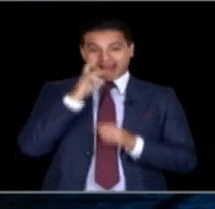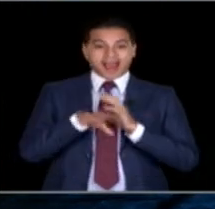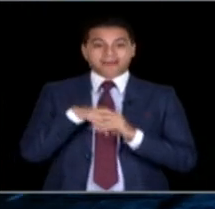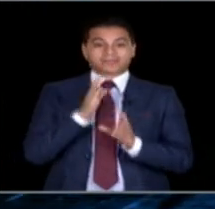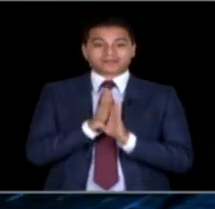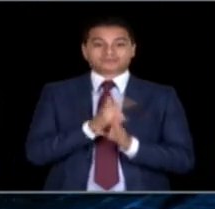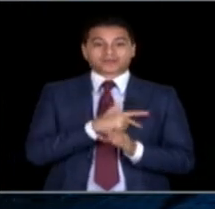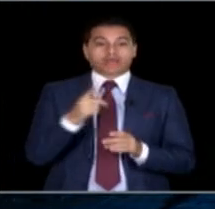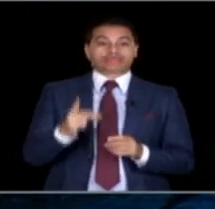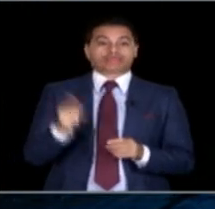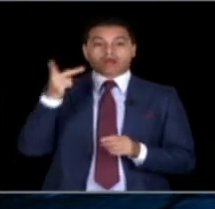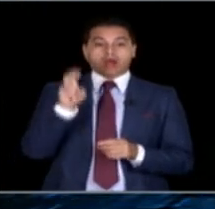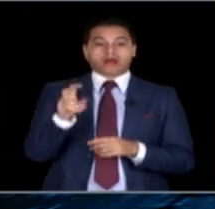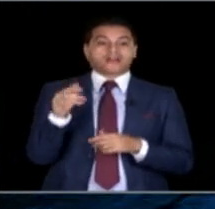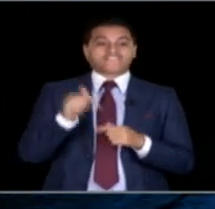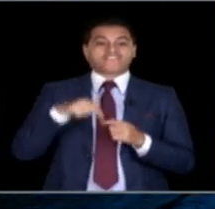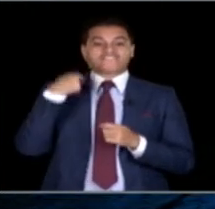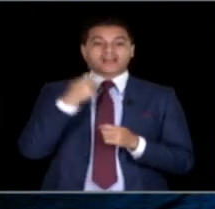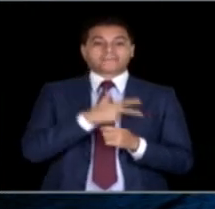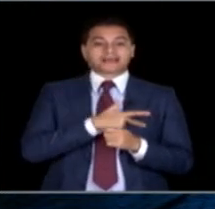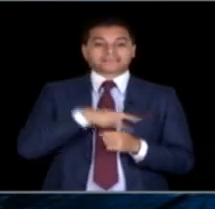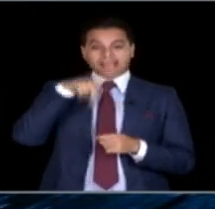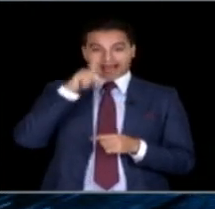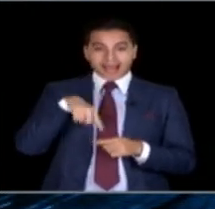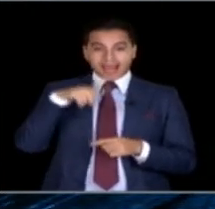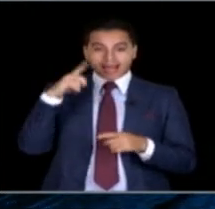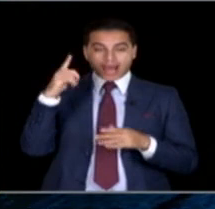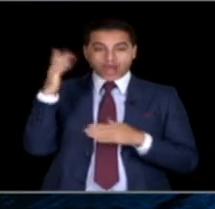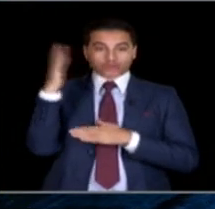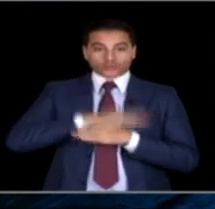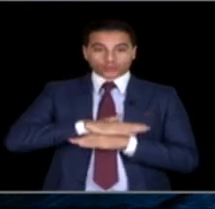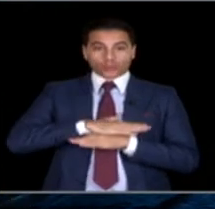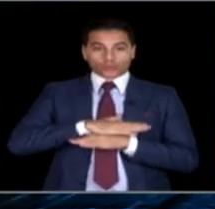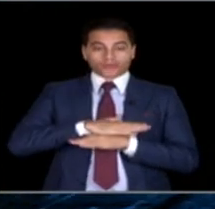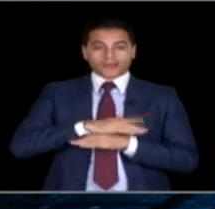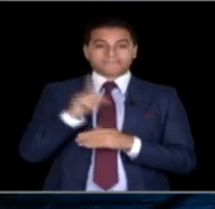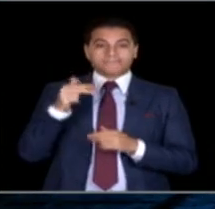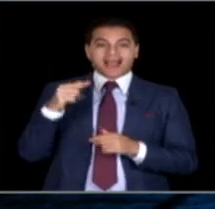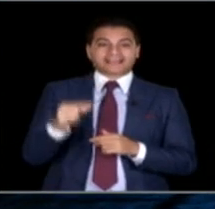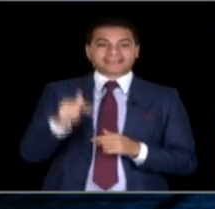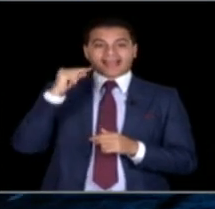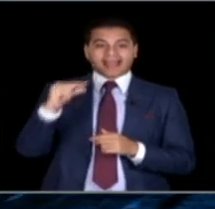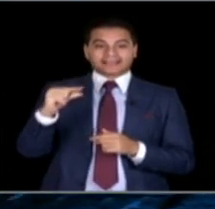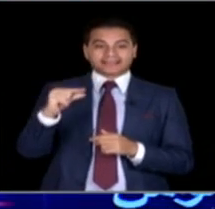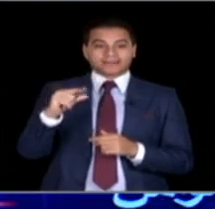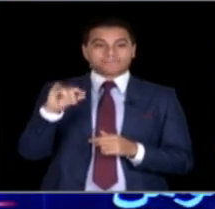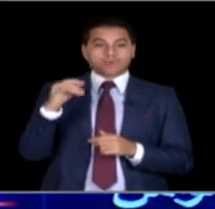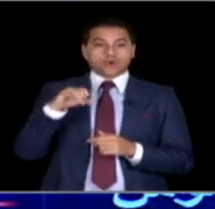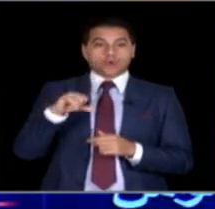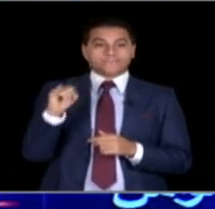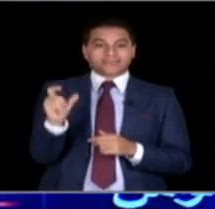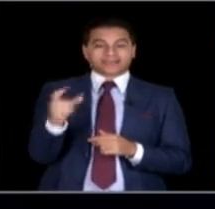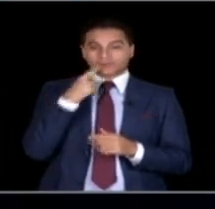فنان قام بدور طارق في فيلم ليلة سقوط بغداد، فمن هو؟ مؤمن. أحمد